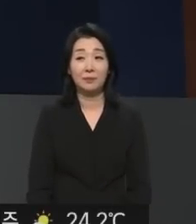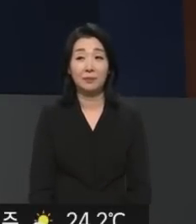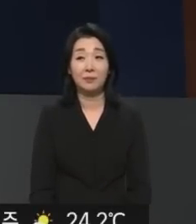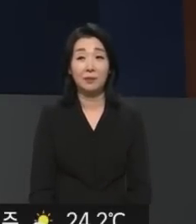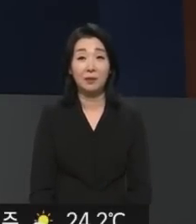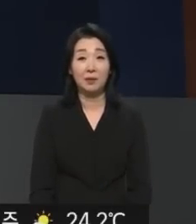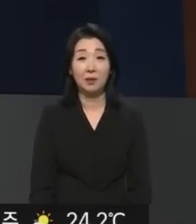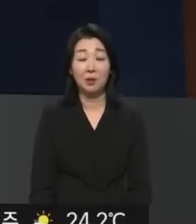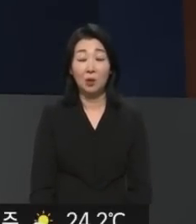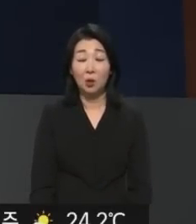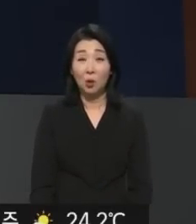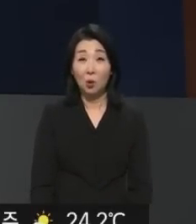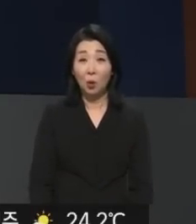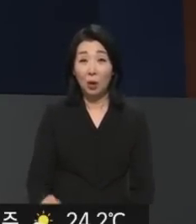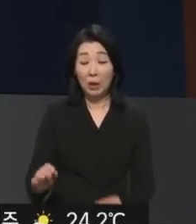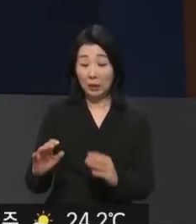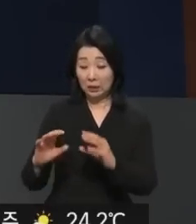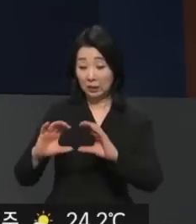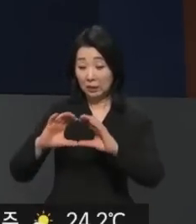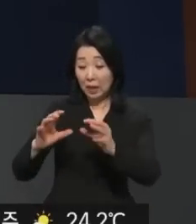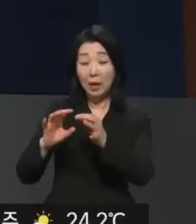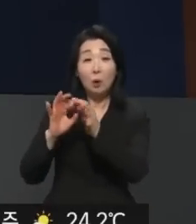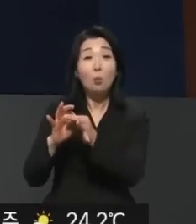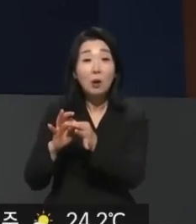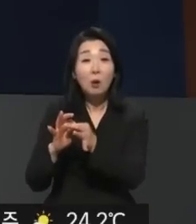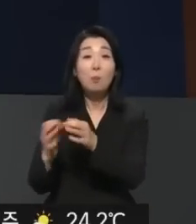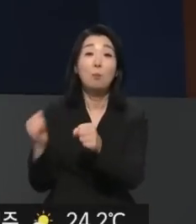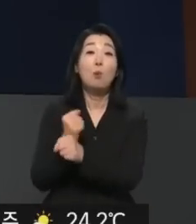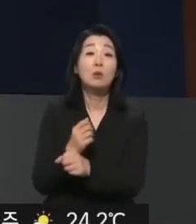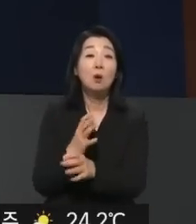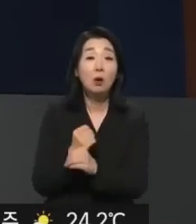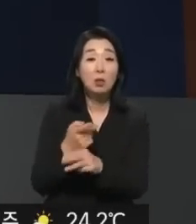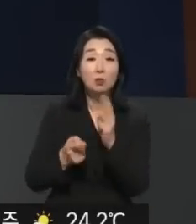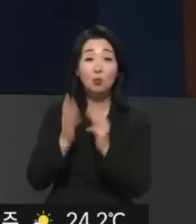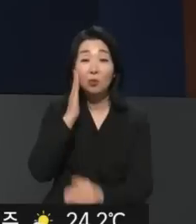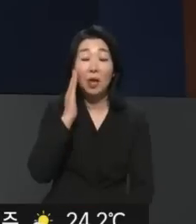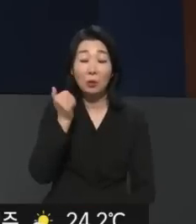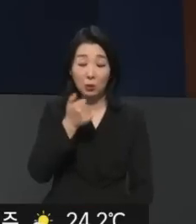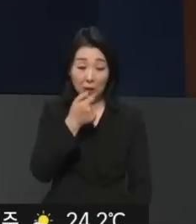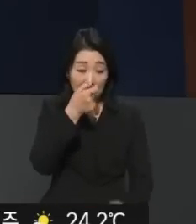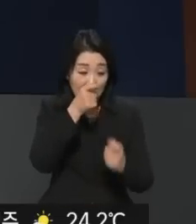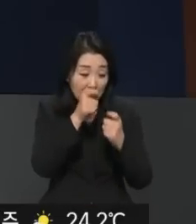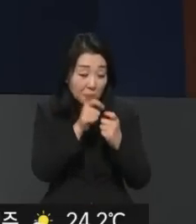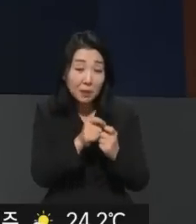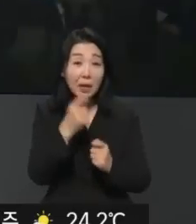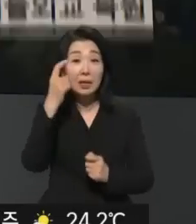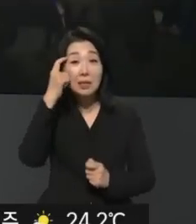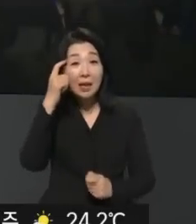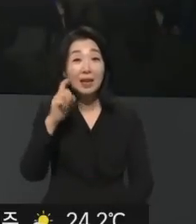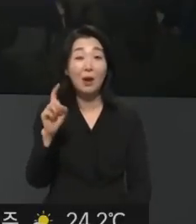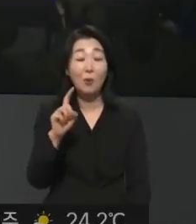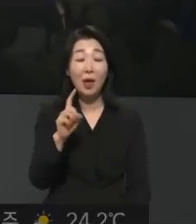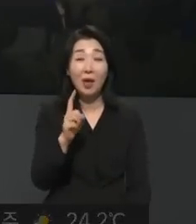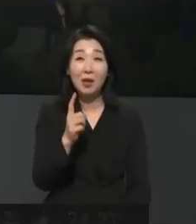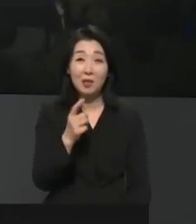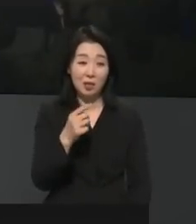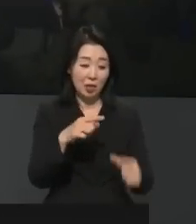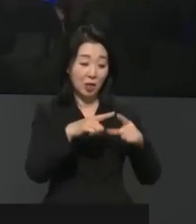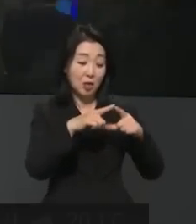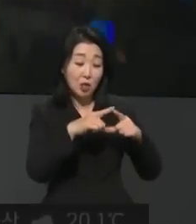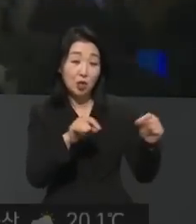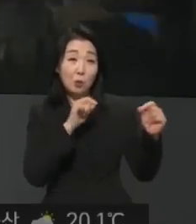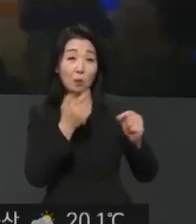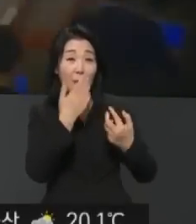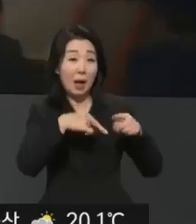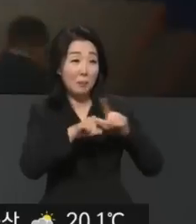복귀 언제로 가져왔습니다. 윤 대통령이 친밀하게 생각하는 사람 중 한 명, 이 오므라이스도 함께 먹은 기시다 일본